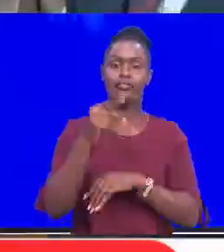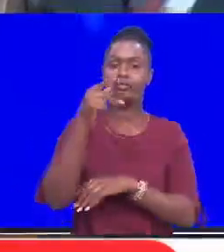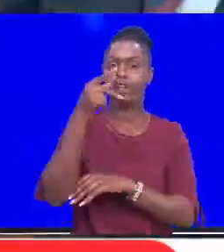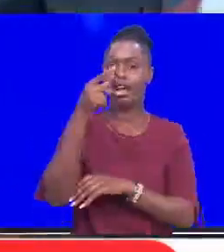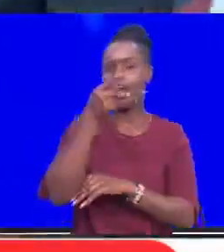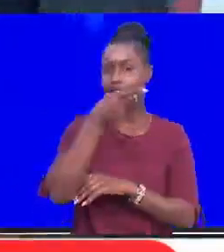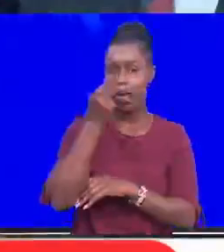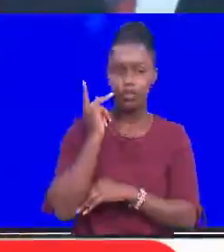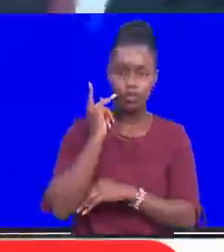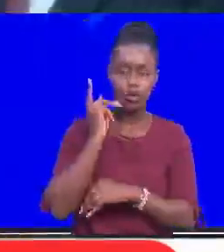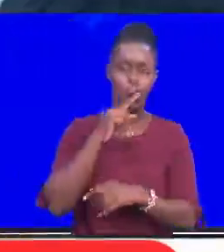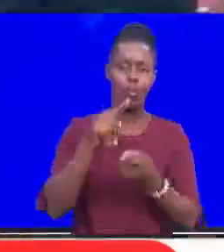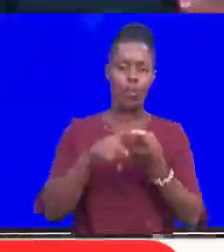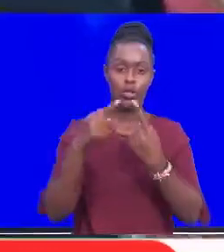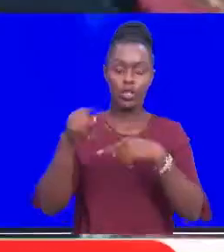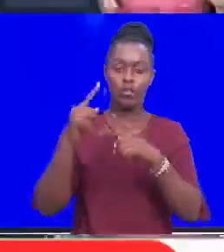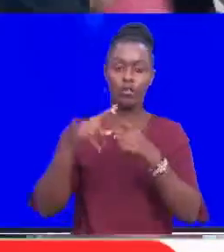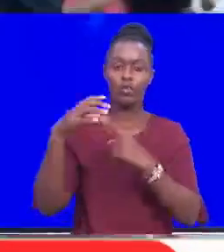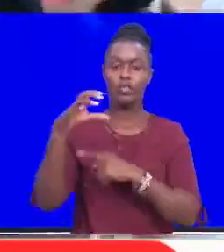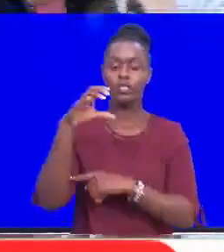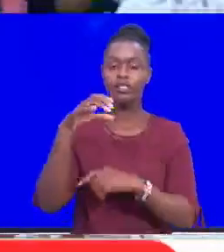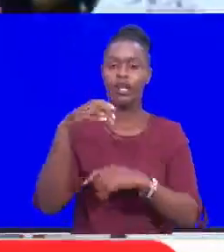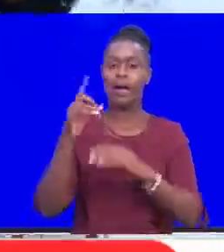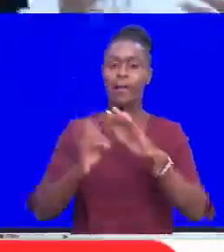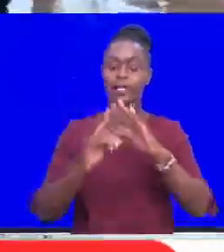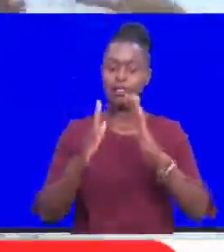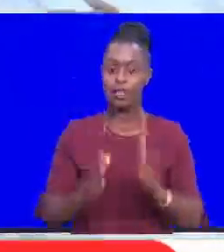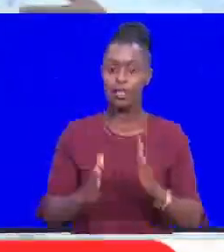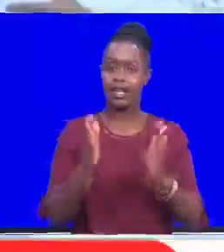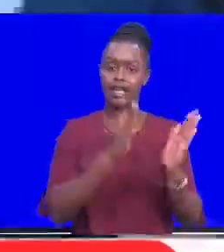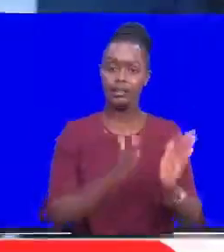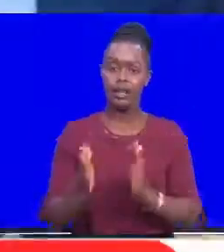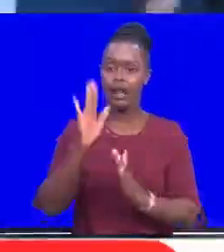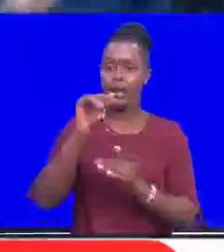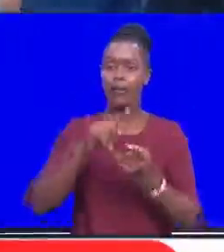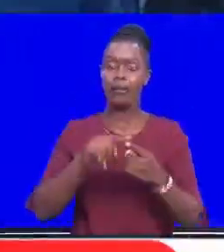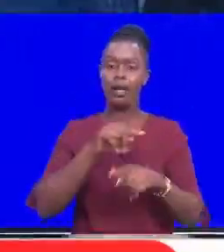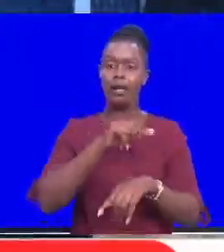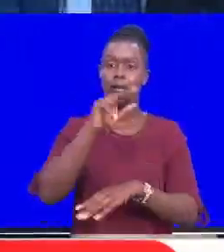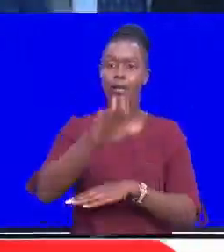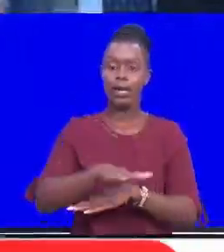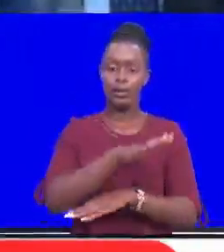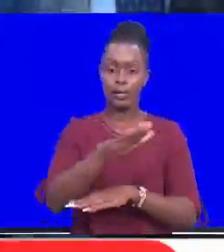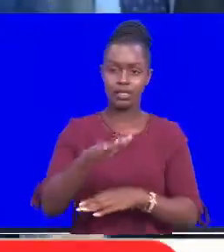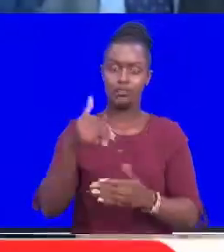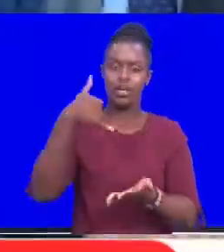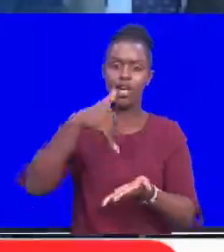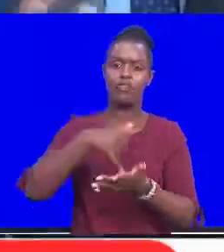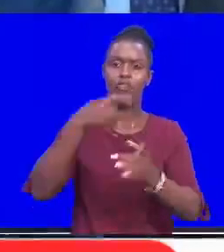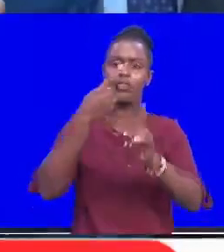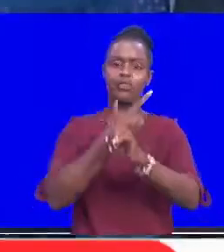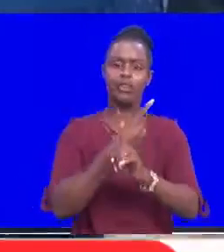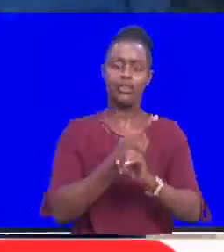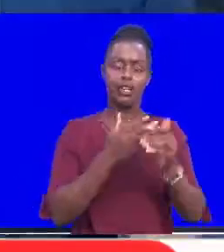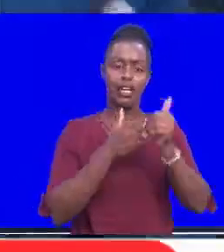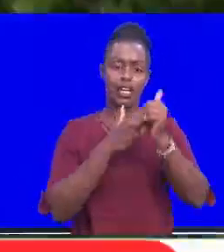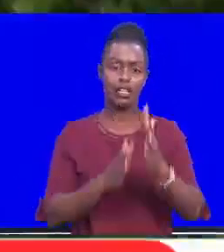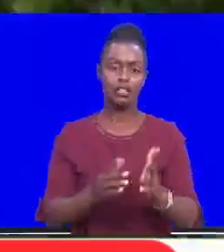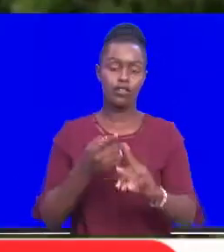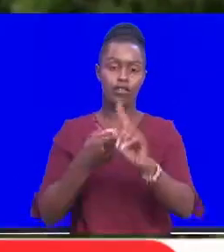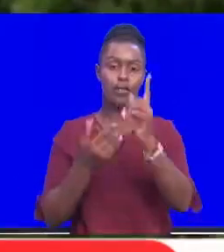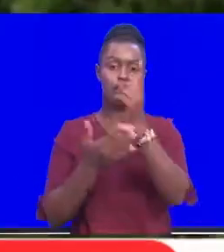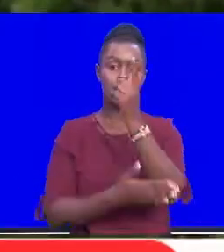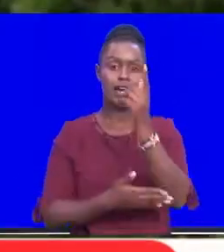wa masuala ya kigeni, huandaliwa na wabunge wa bunge la kitaifa na hujumuisha viongozi mbalimbali kutoka humu nchini na